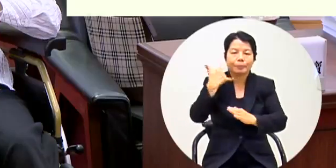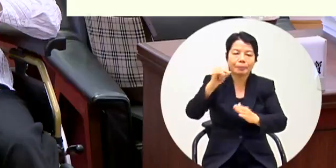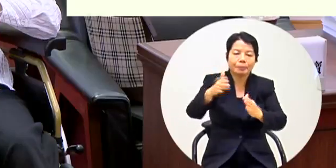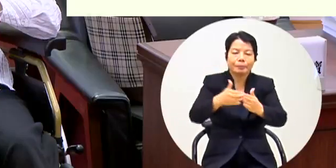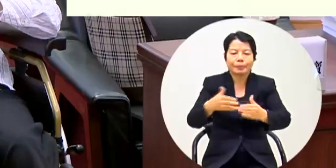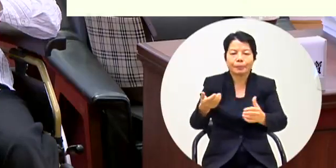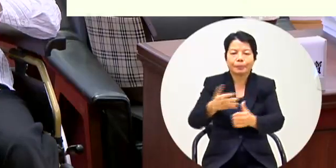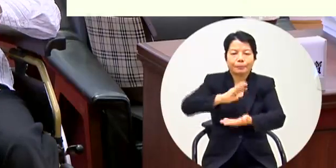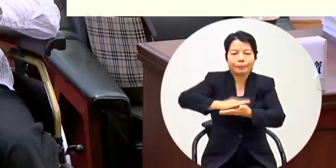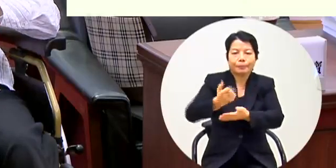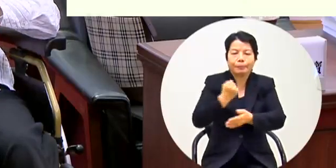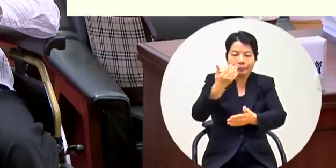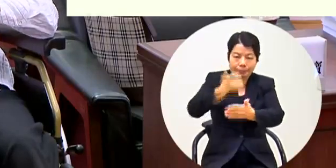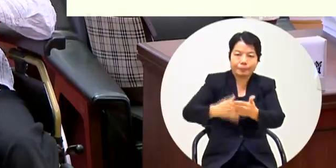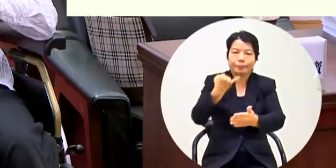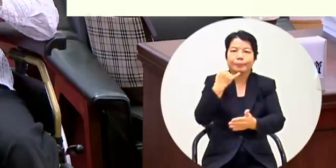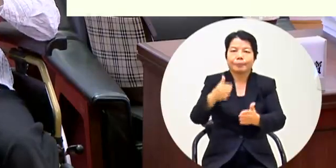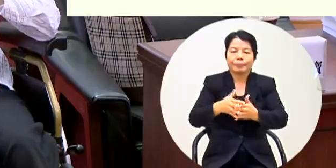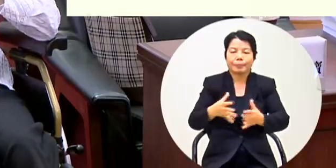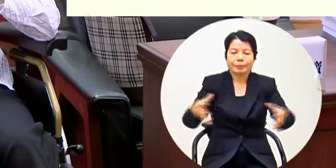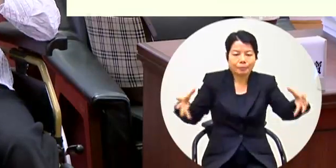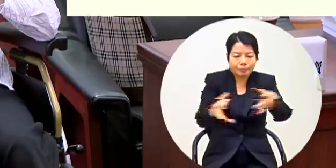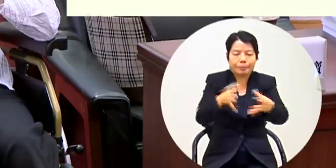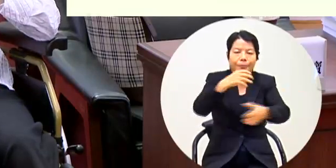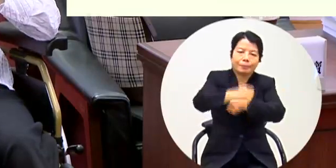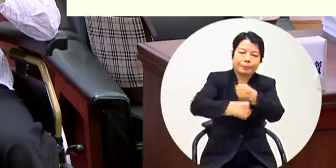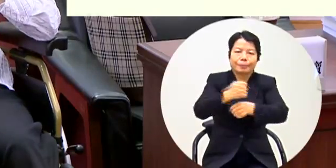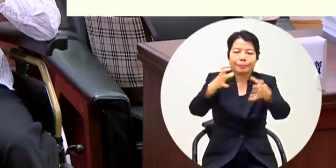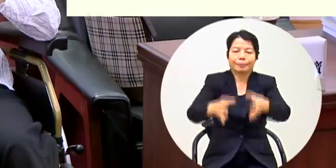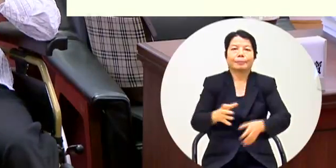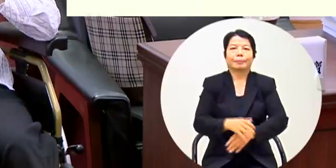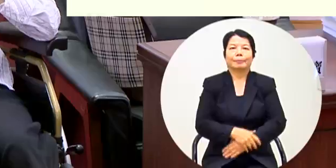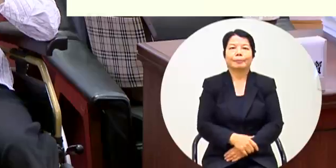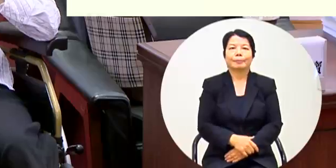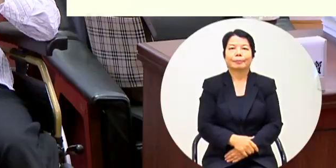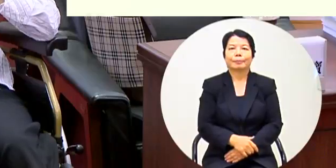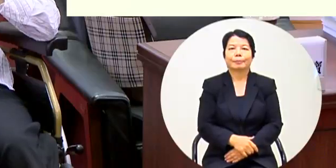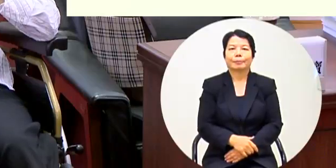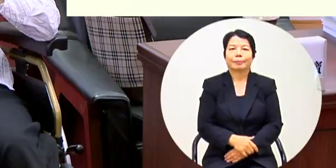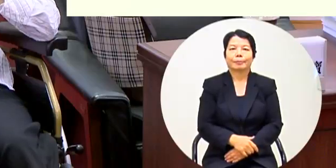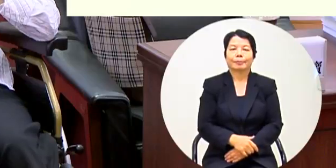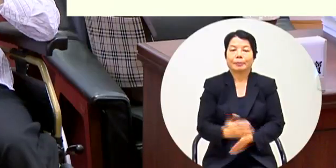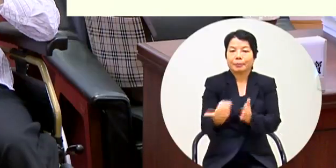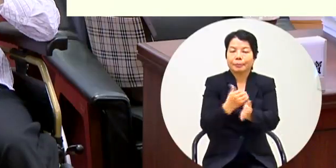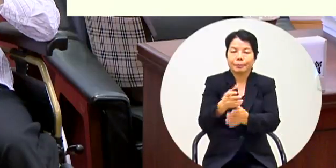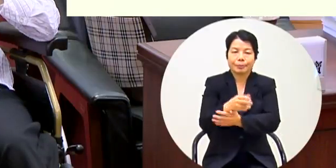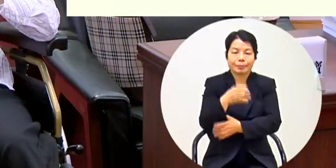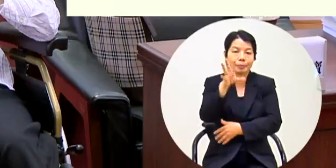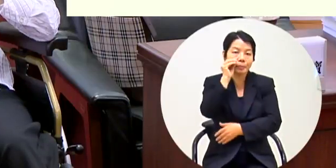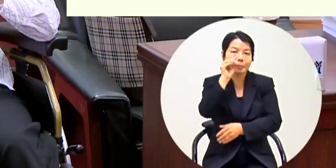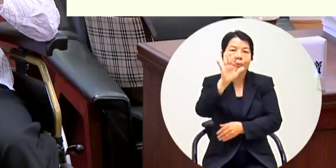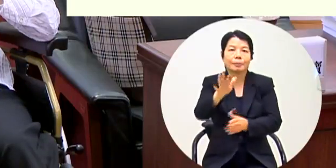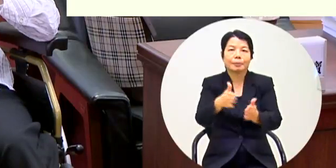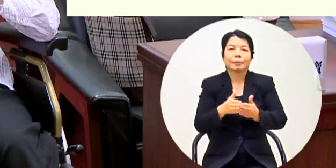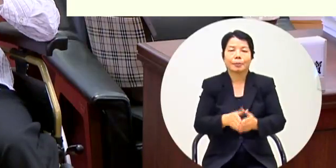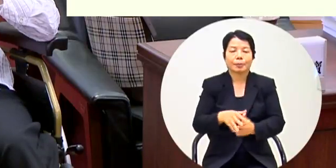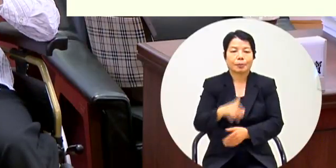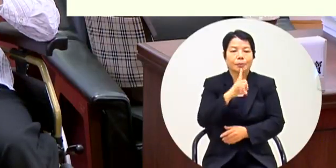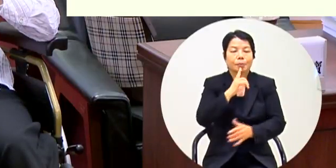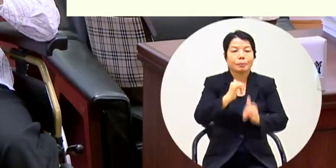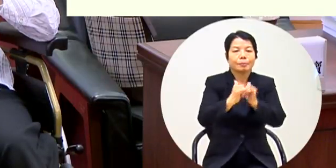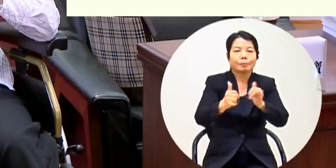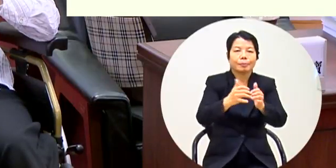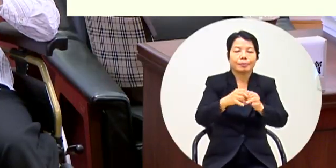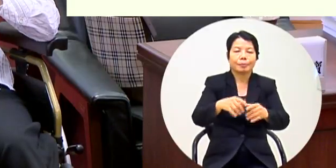动。 好，大家有看到这个富民长兴增设的育儿中心，老幼融合